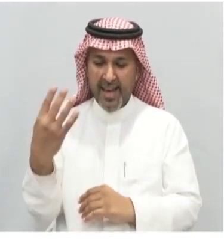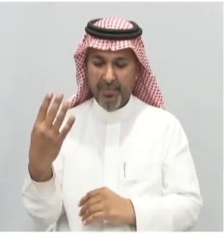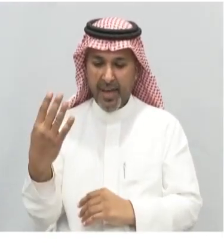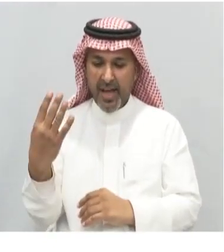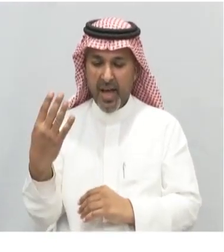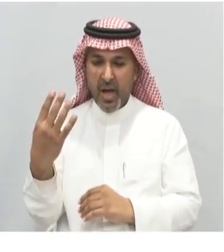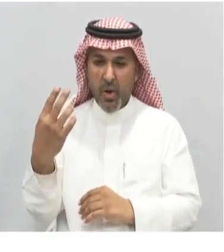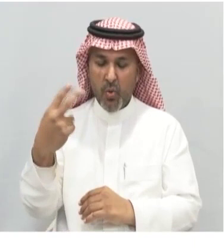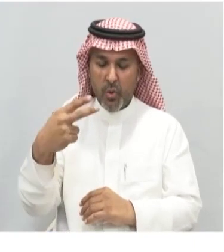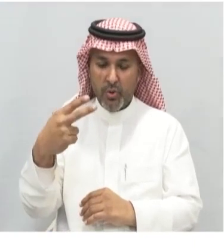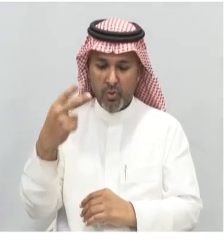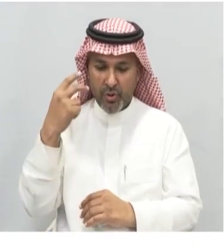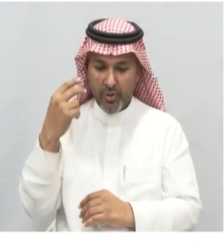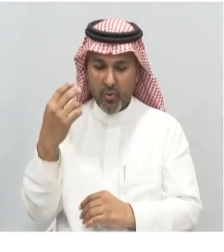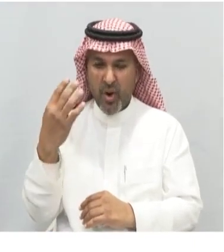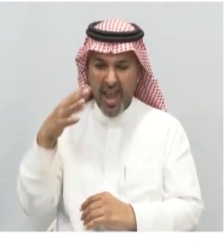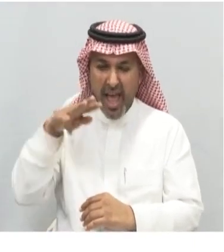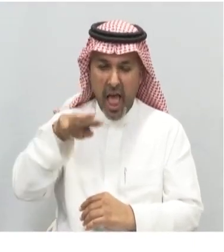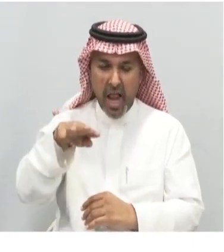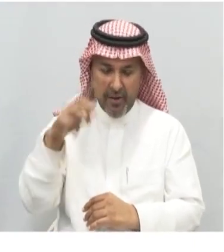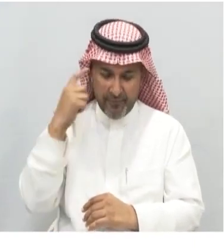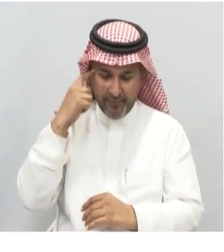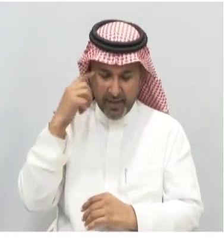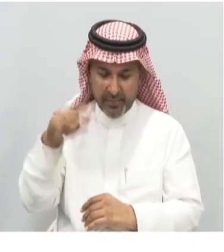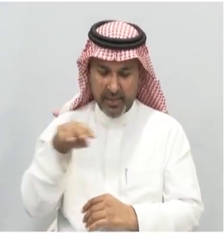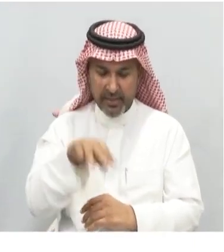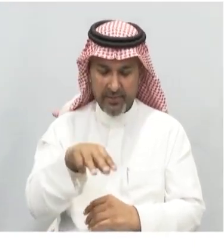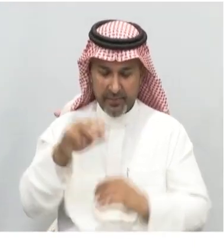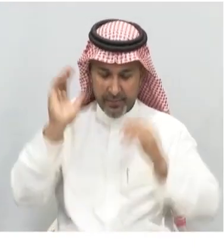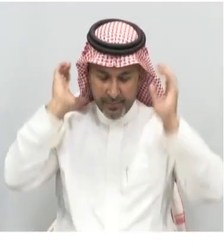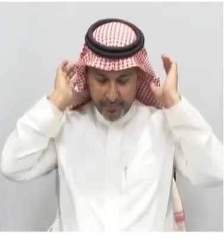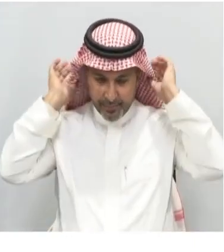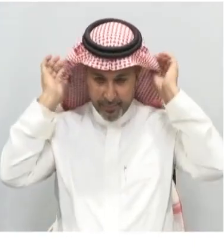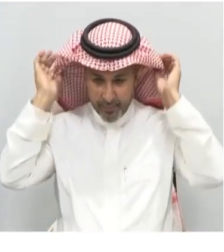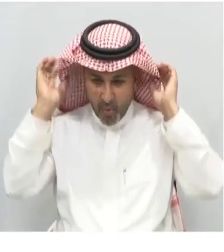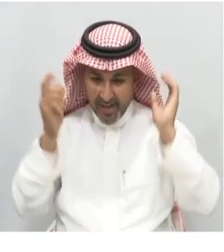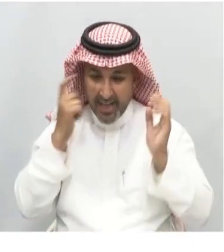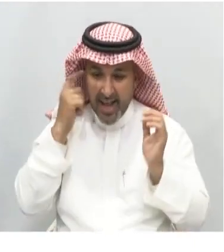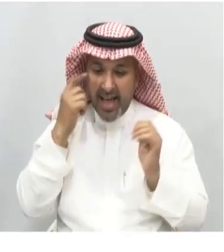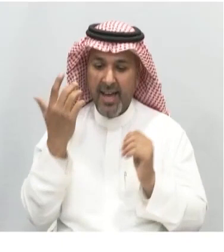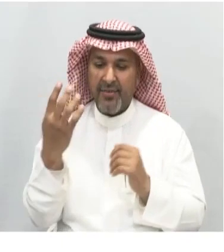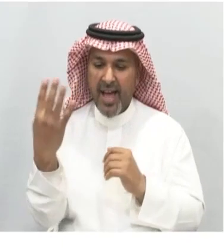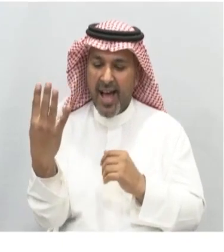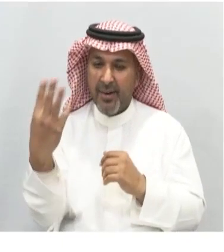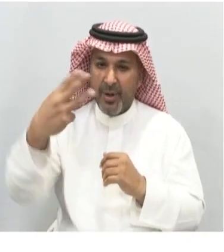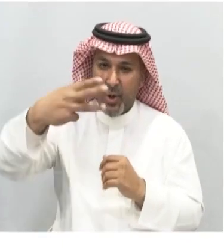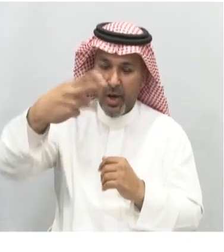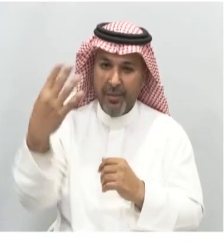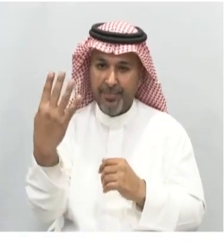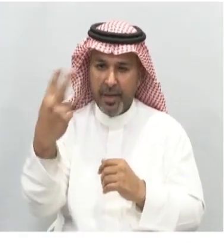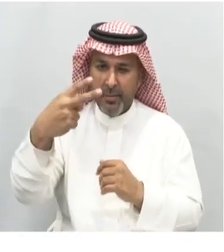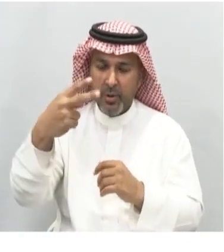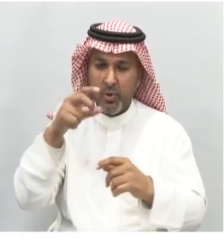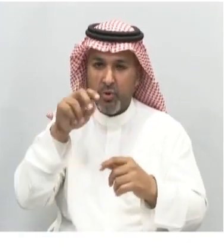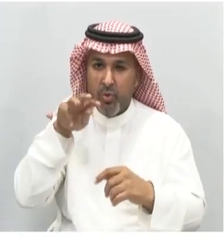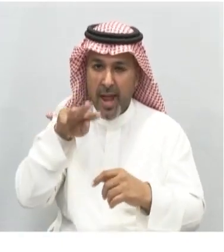و 6000 بها ثلاثه اصفار فاضيف هنا ثلاثه اصفار اذا 24000 وبالتالي 24000